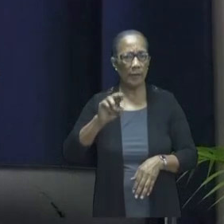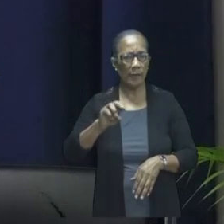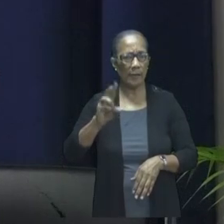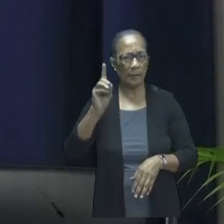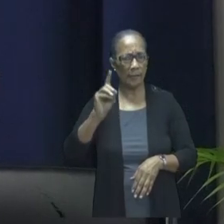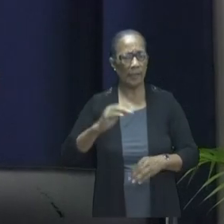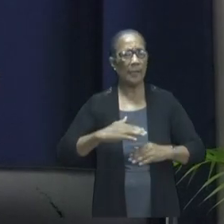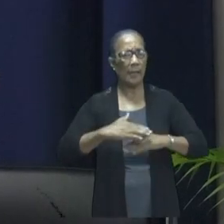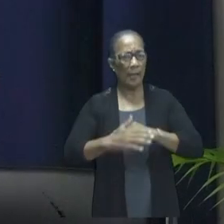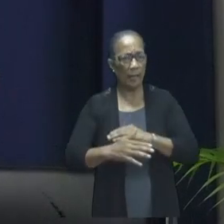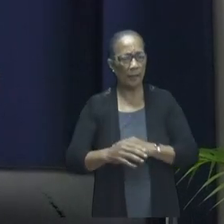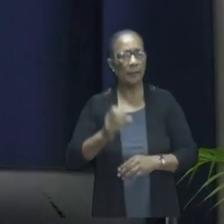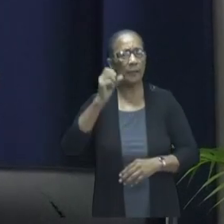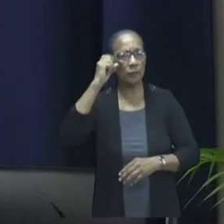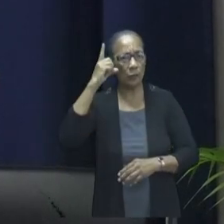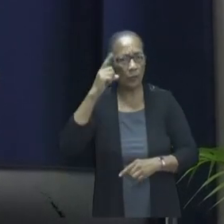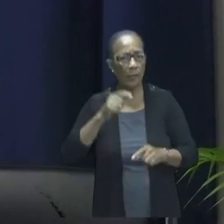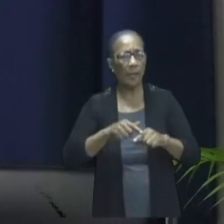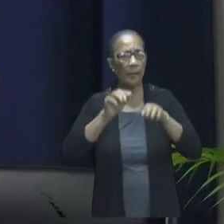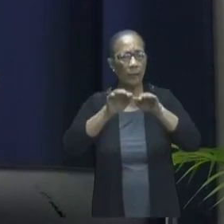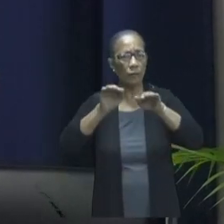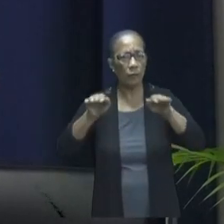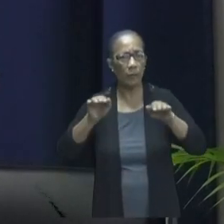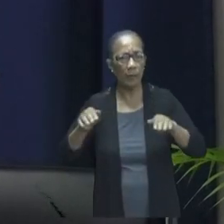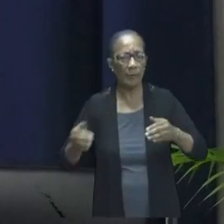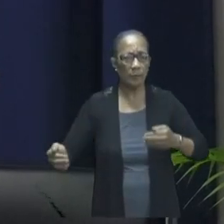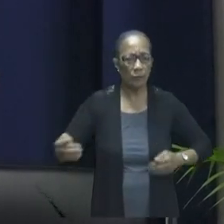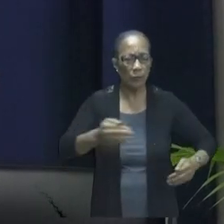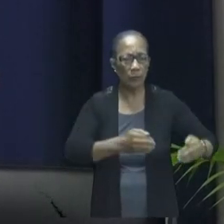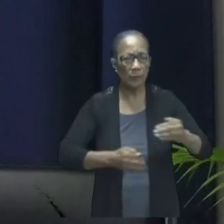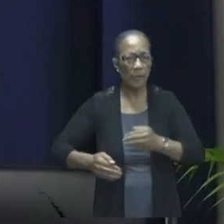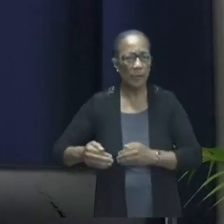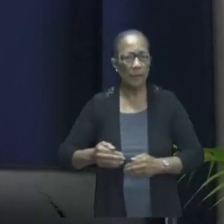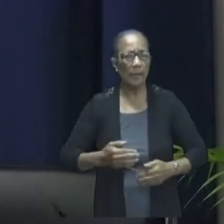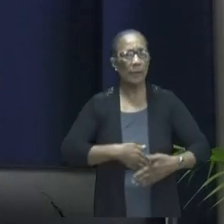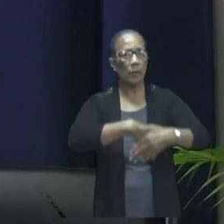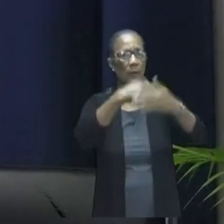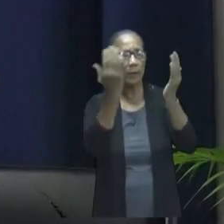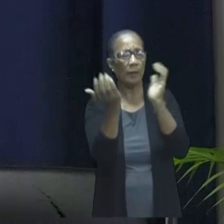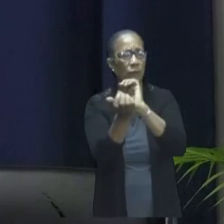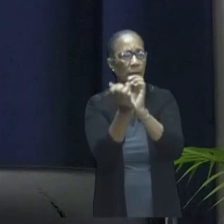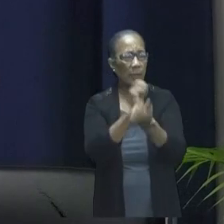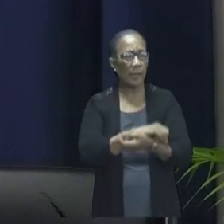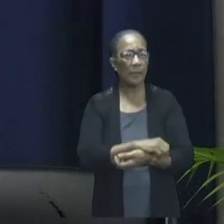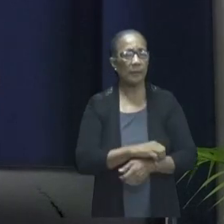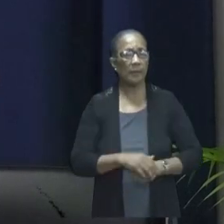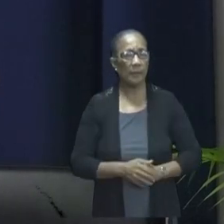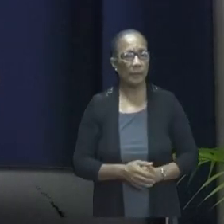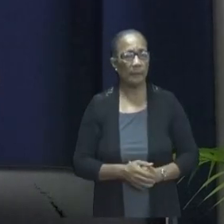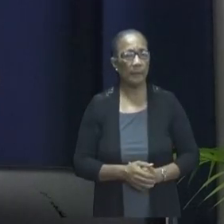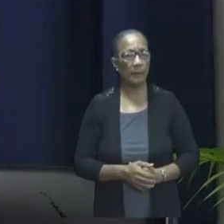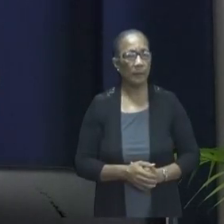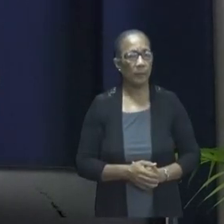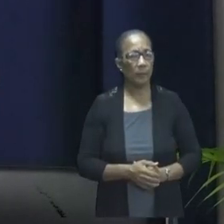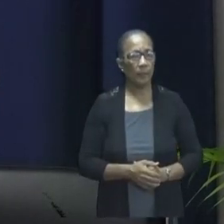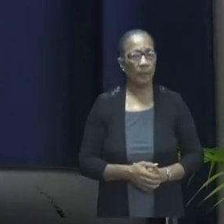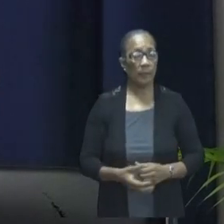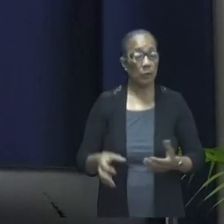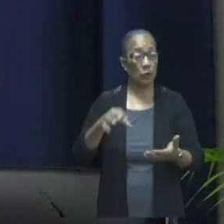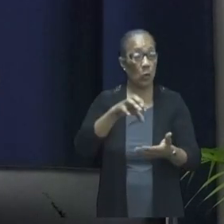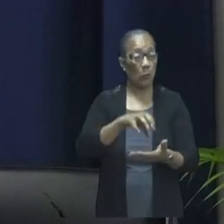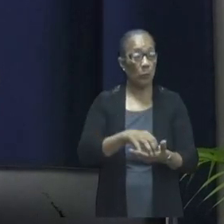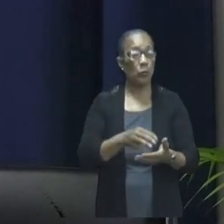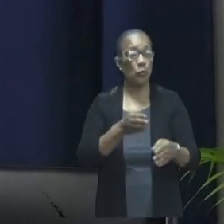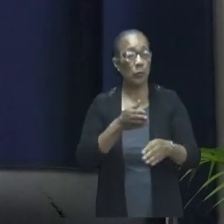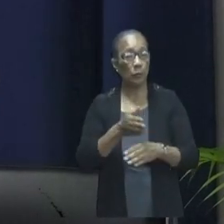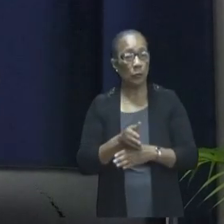deskundigheid en informatie verzamelen op zoek naar klimaatverandering de paramaribo kroodle hieromtrent is opgenomen door